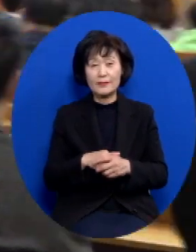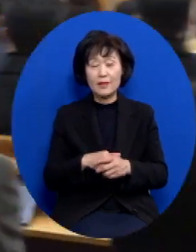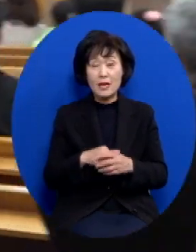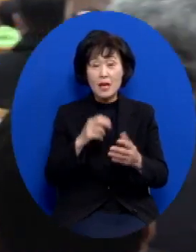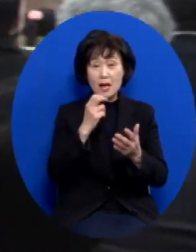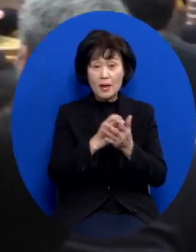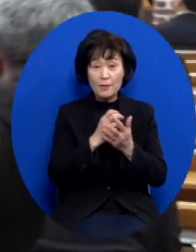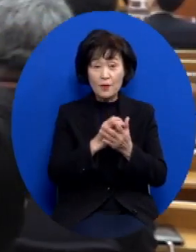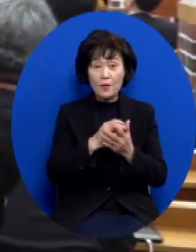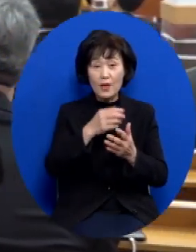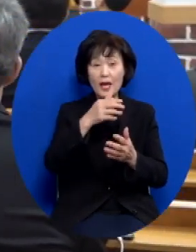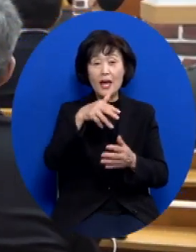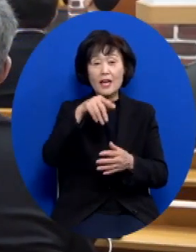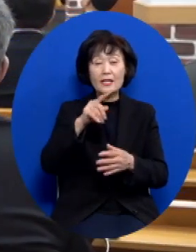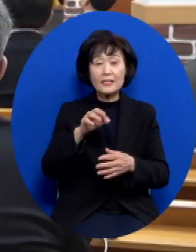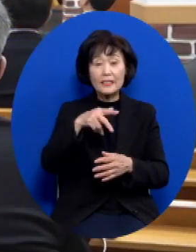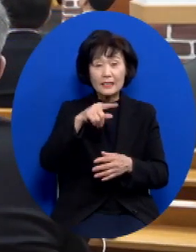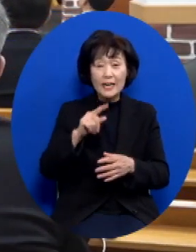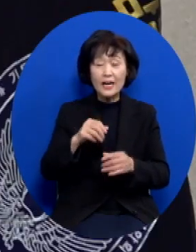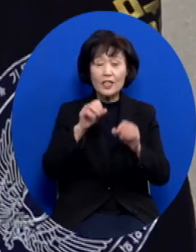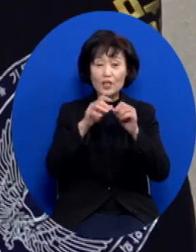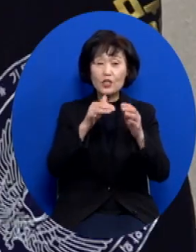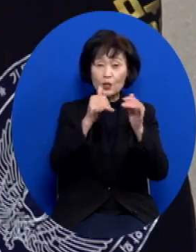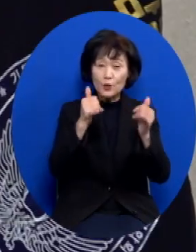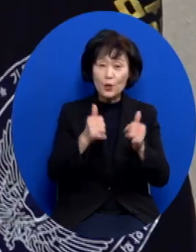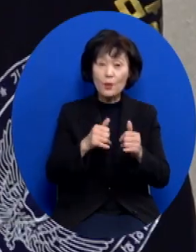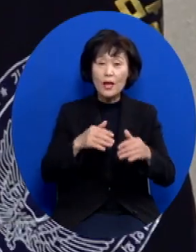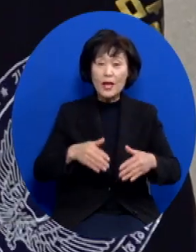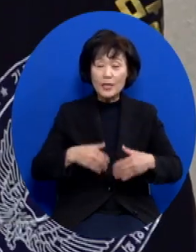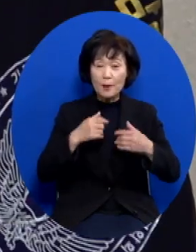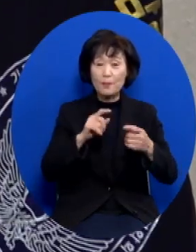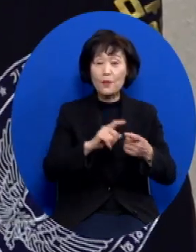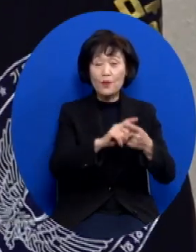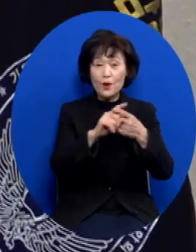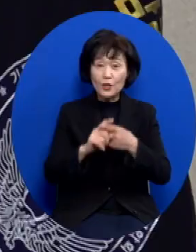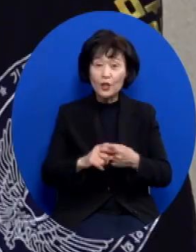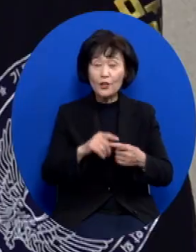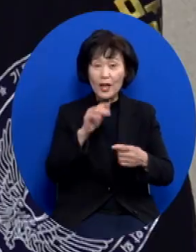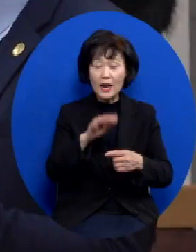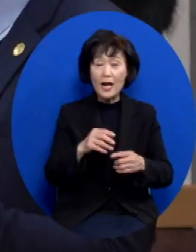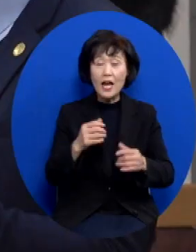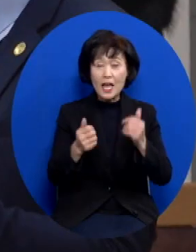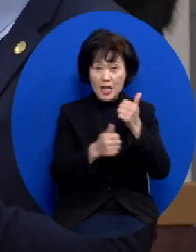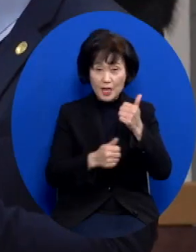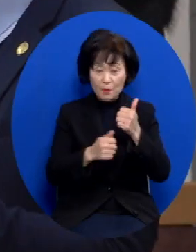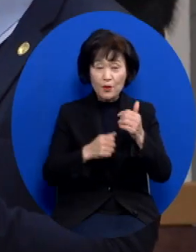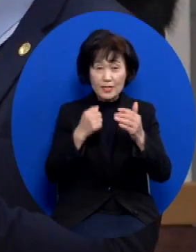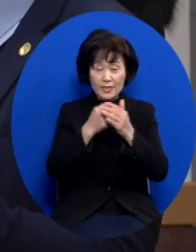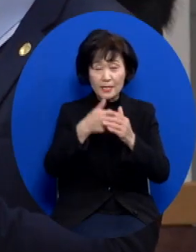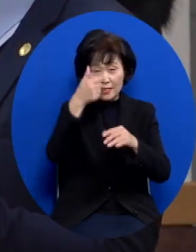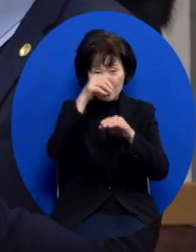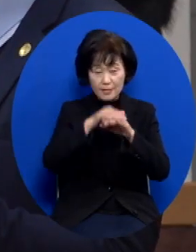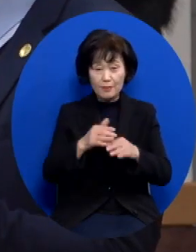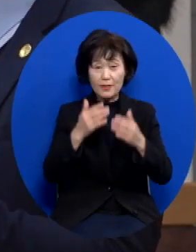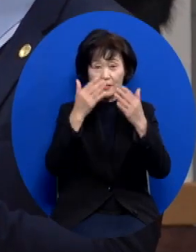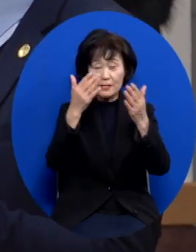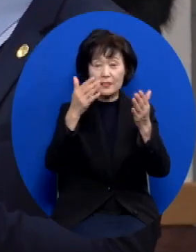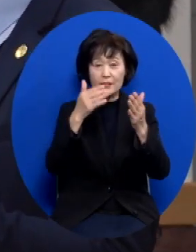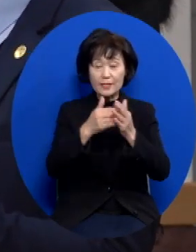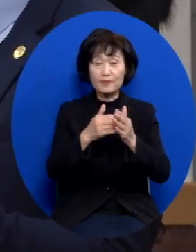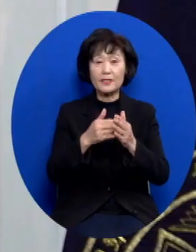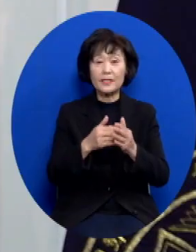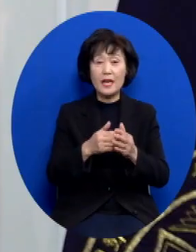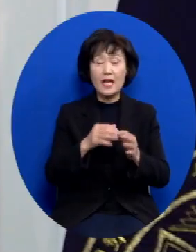감리회 청장년 선교회 남부연회 연합회가 제40대 회장이 취임 임원 결단 예배를 드렸습니다. 감리회